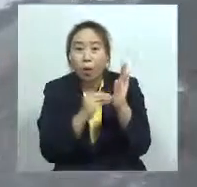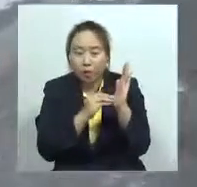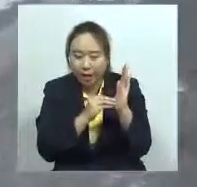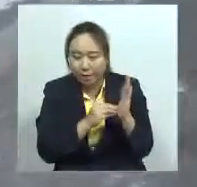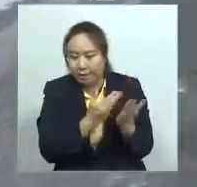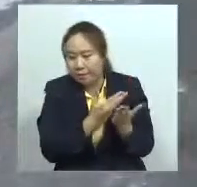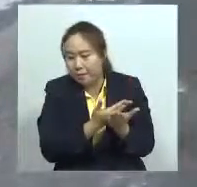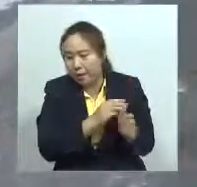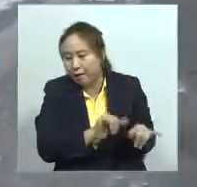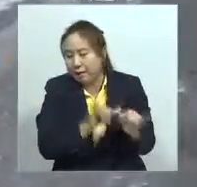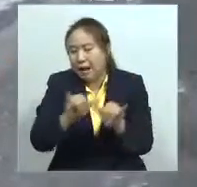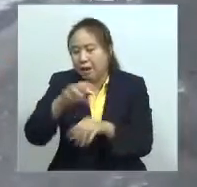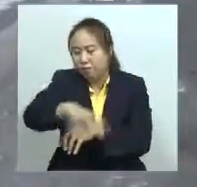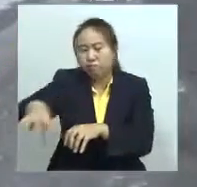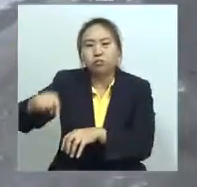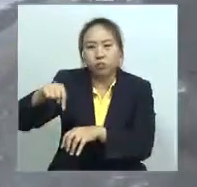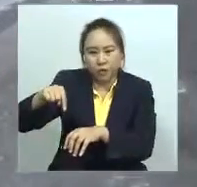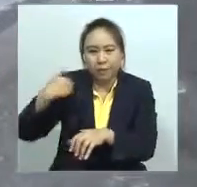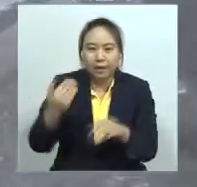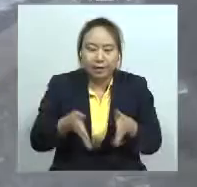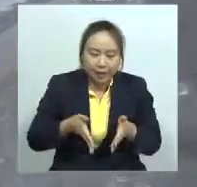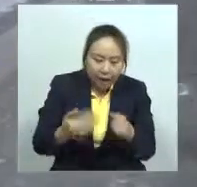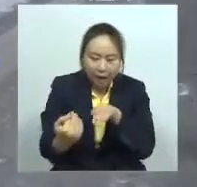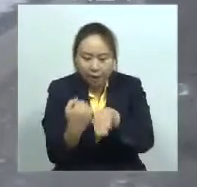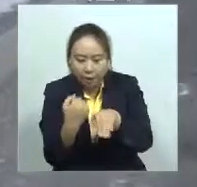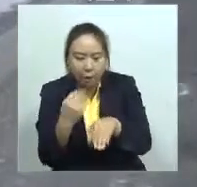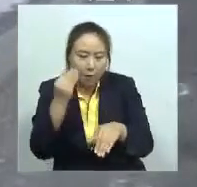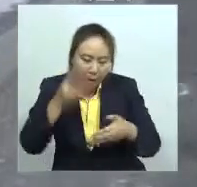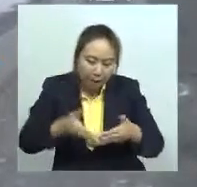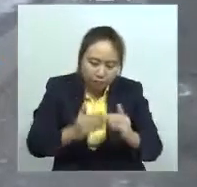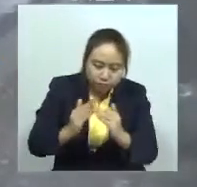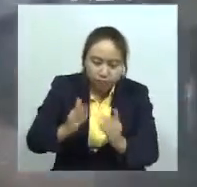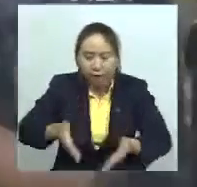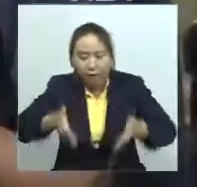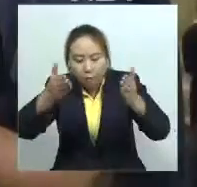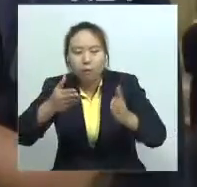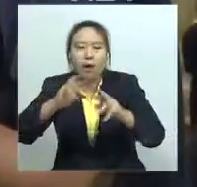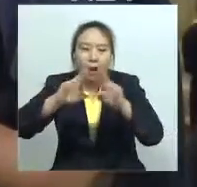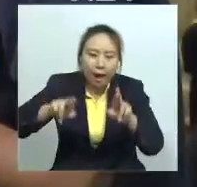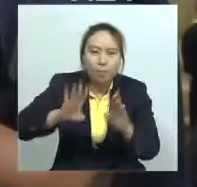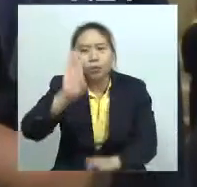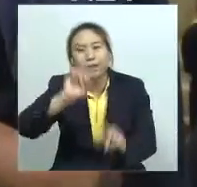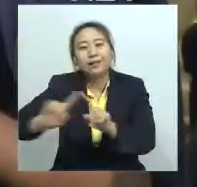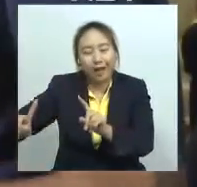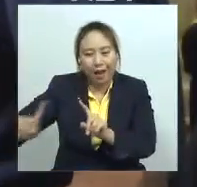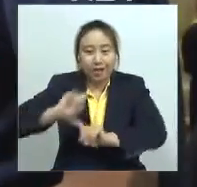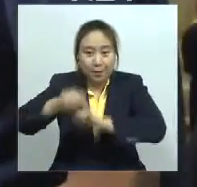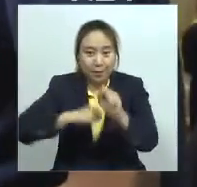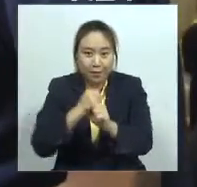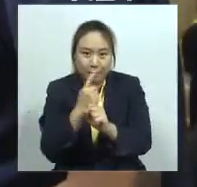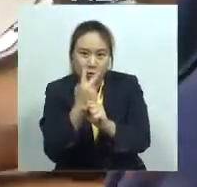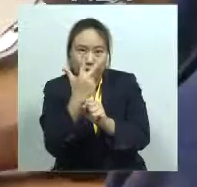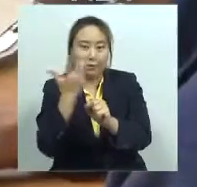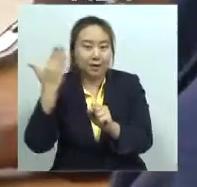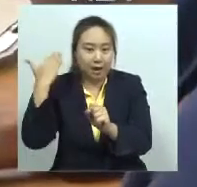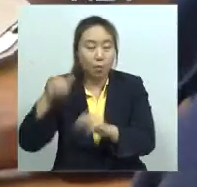ครทางเส้นทางคมนาคมการสร้างที่พักอาศัยและอาคารพาณิชย์แต่ในระยะ3ปีที่ผ่านมาผู้ว่าราชการจังหวั